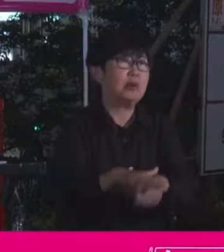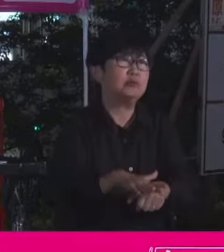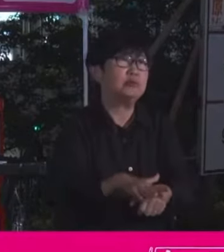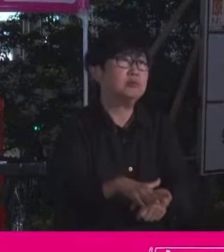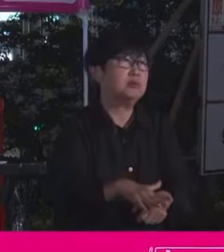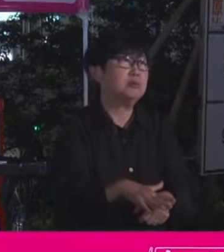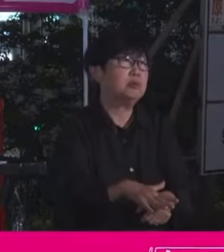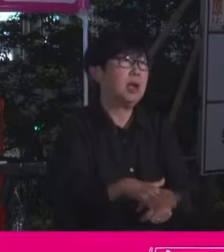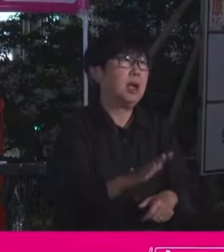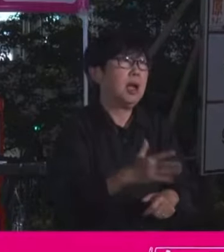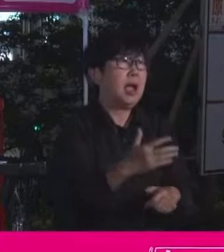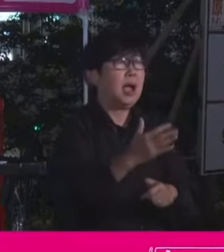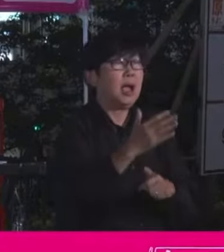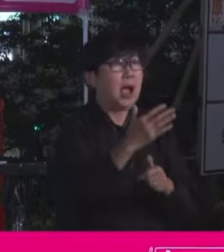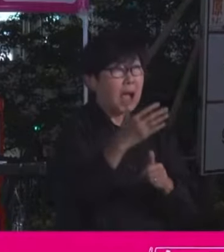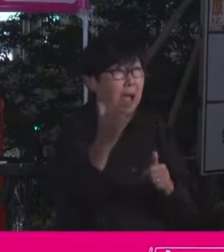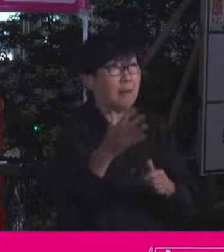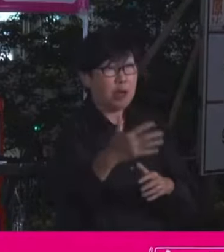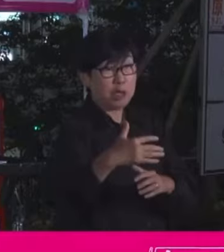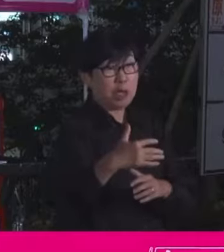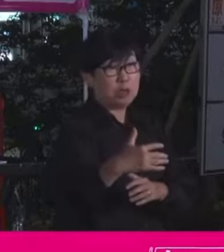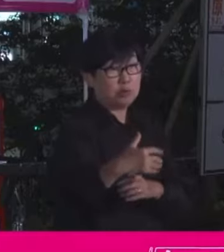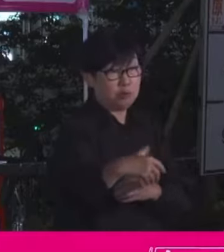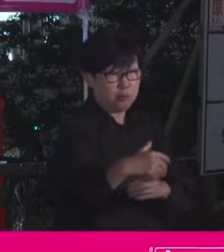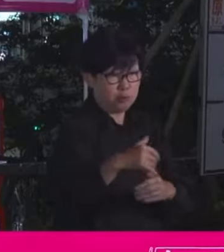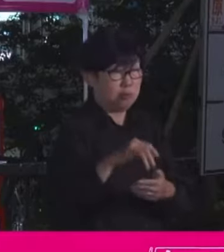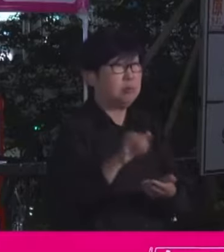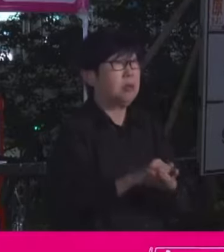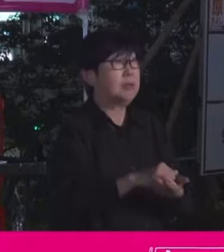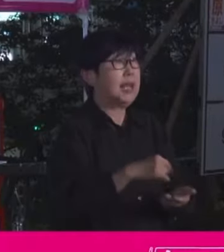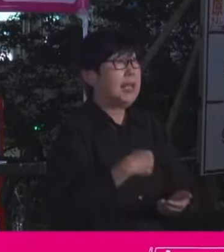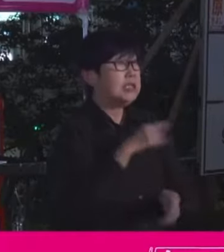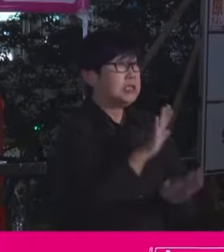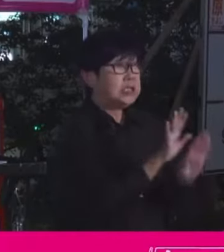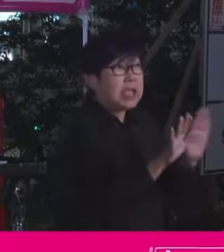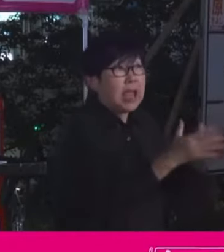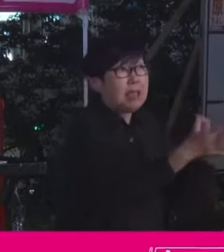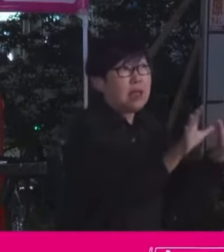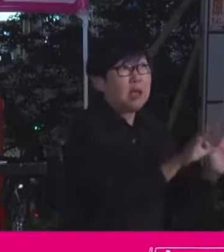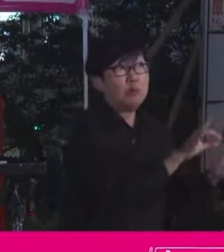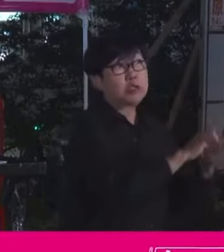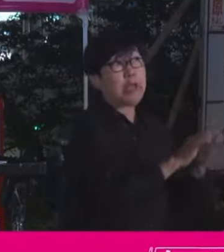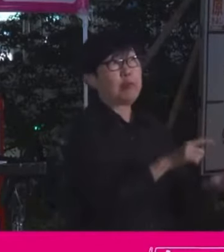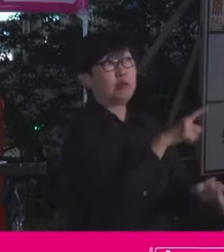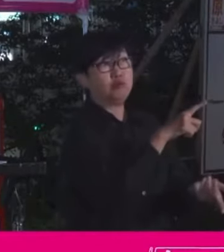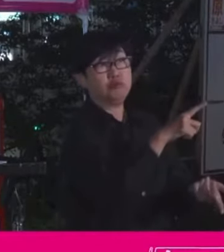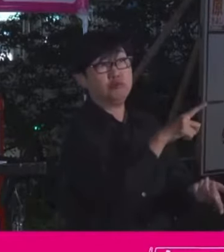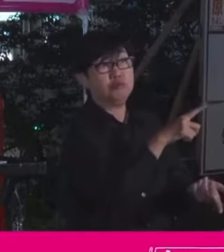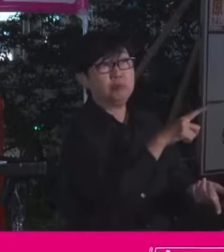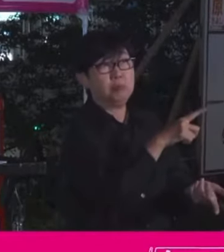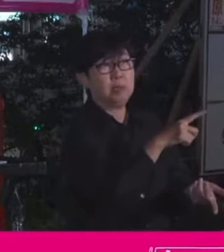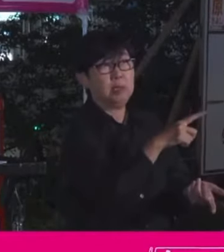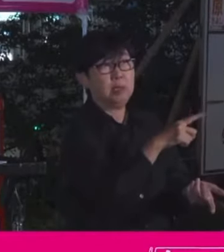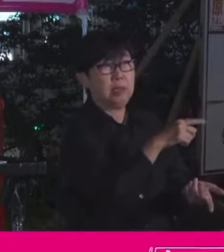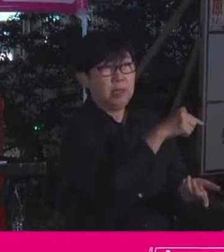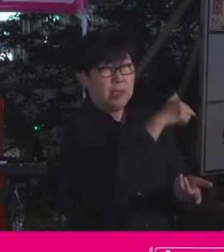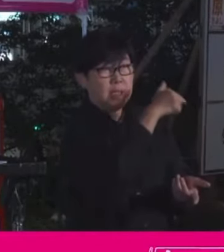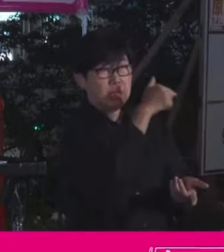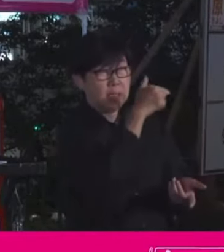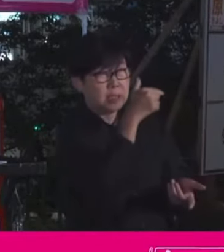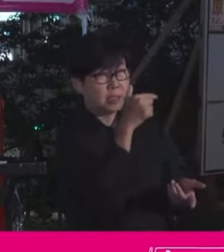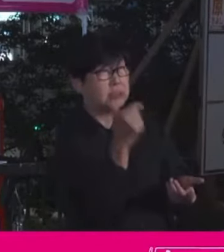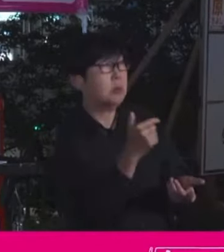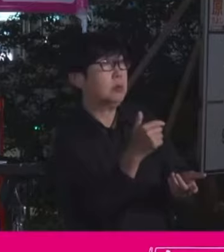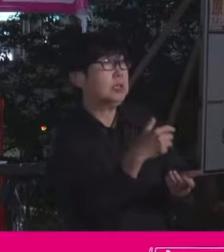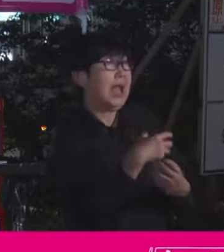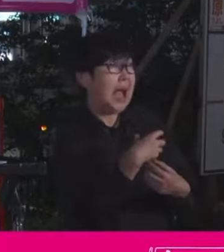だからアメリカでもアメリカ軍もこれやってますよ。実は自衛隊も使ってます、日本で、ね、で非常に規制されてるんです。だって危